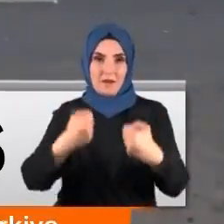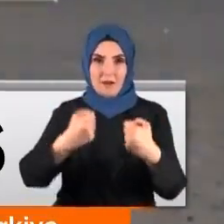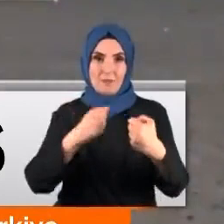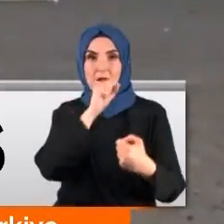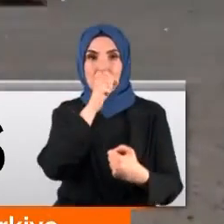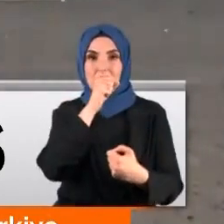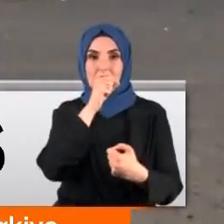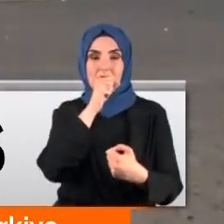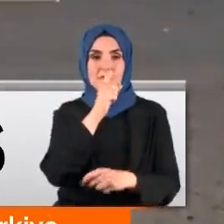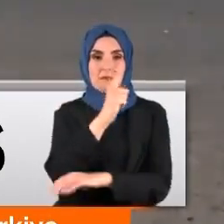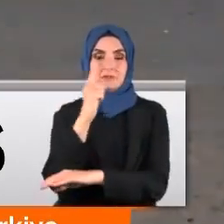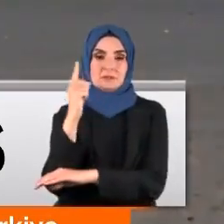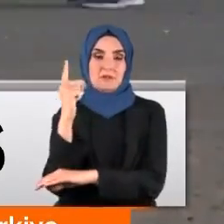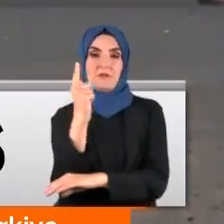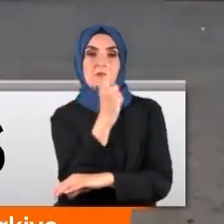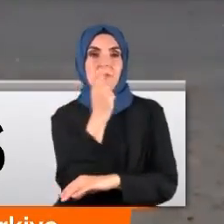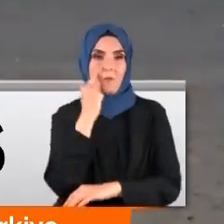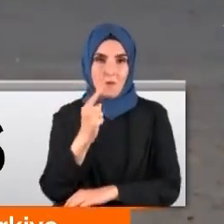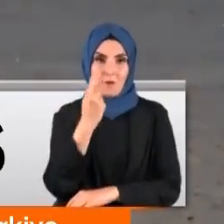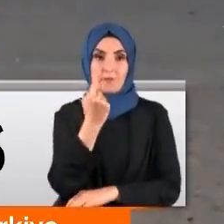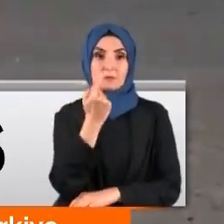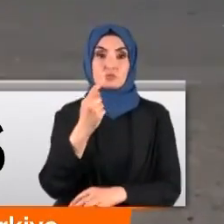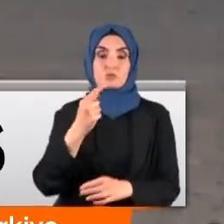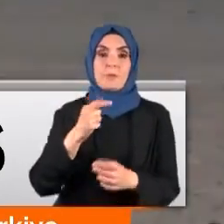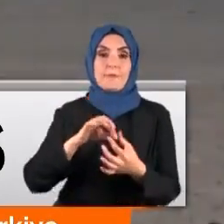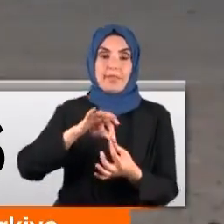yerden 1,5 metre yükseltildi.